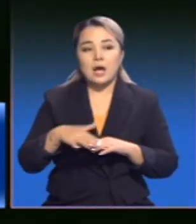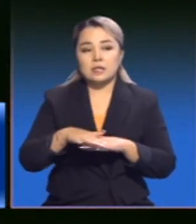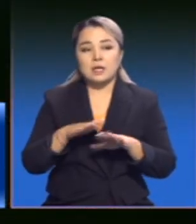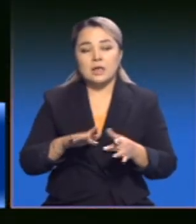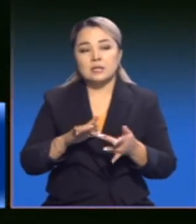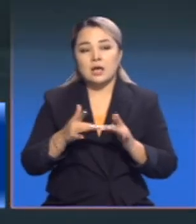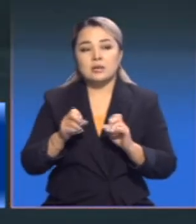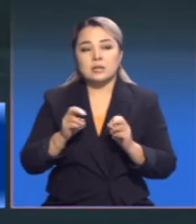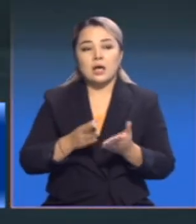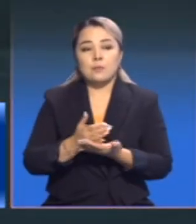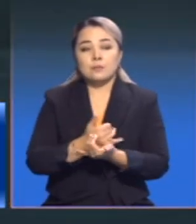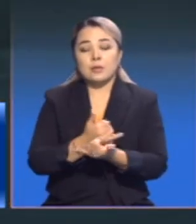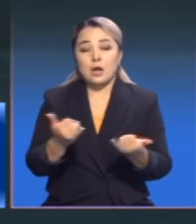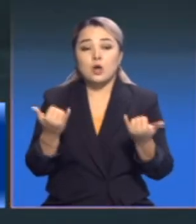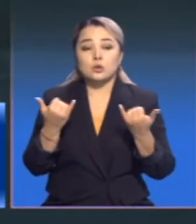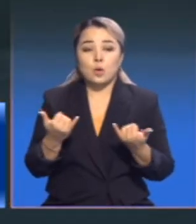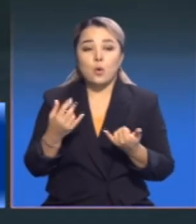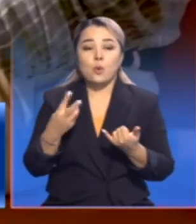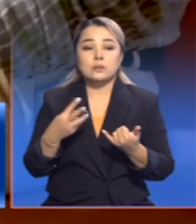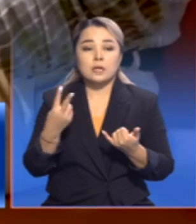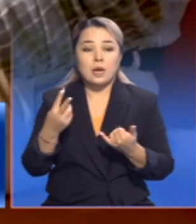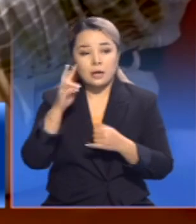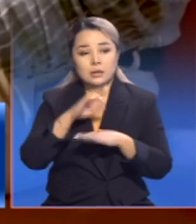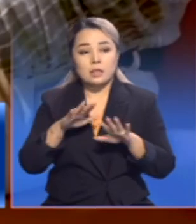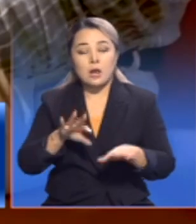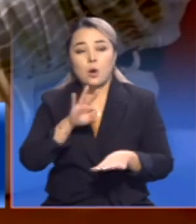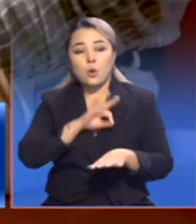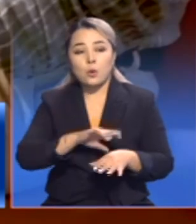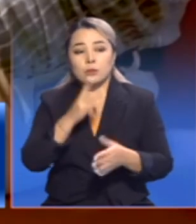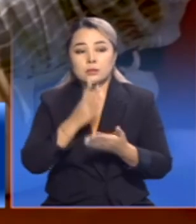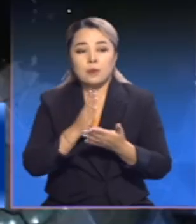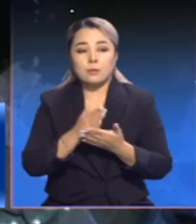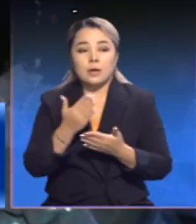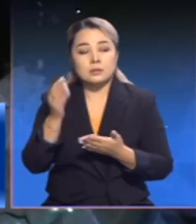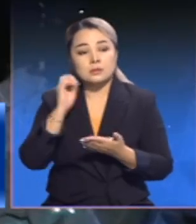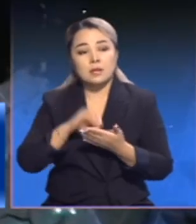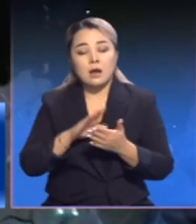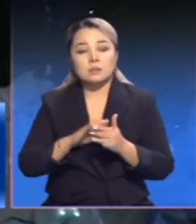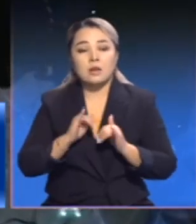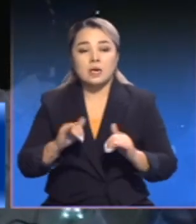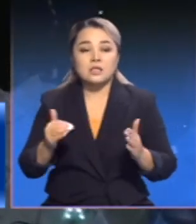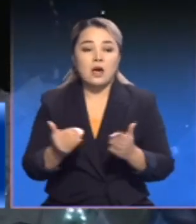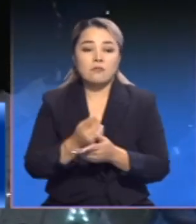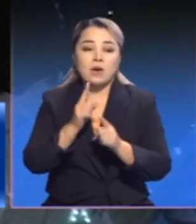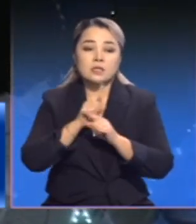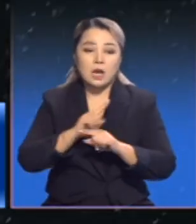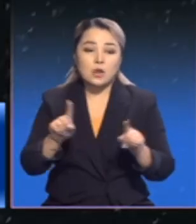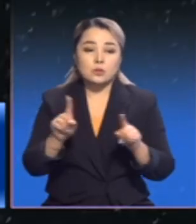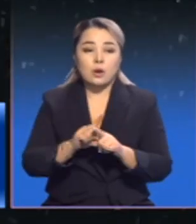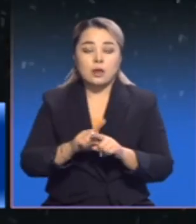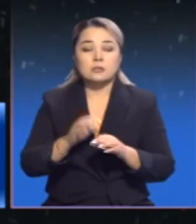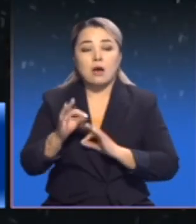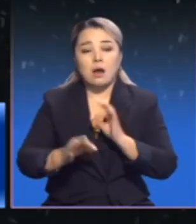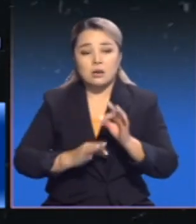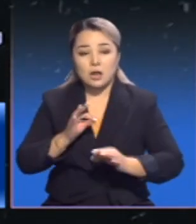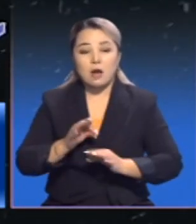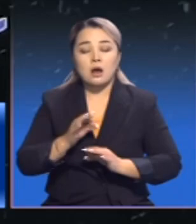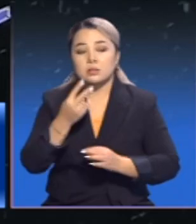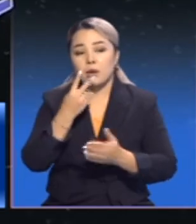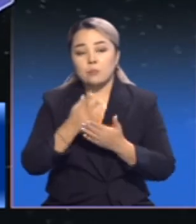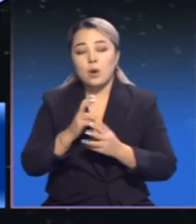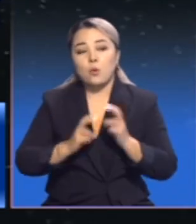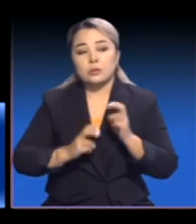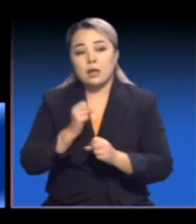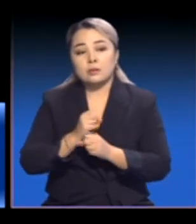интернет сервисі қазірдің өзінде 32 елде қолжетімді екенін мәлімдеді. Цифрлық даму, инновациялар және аэроғарыш өнеркәсібі